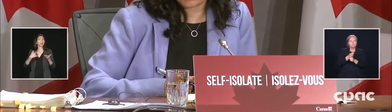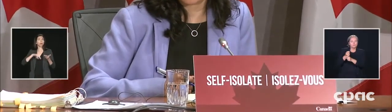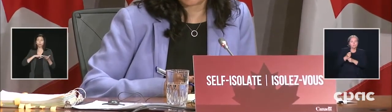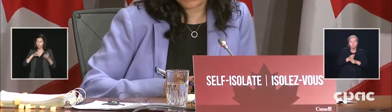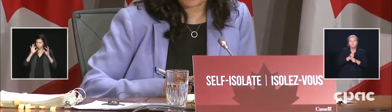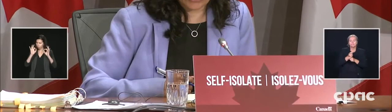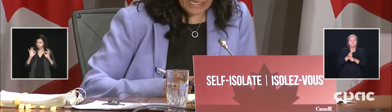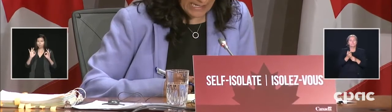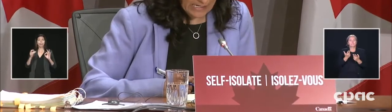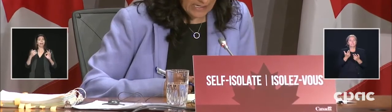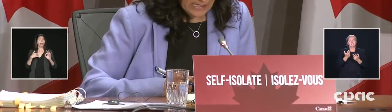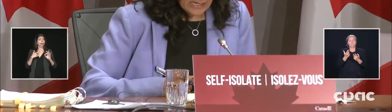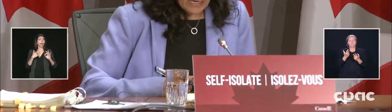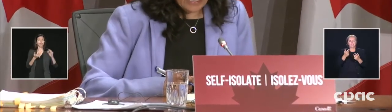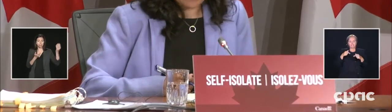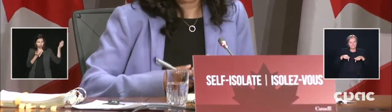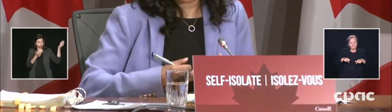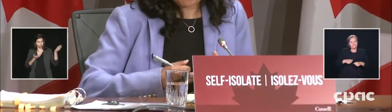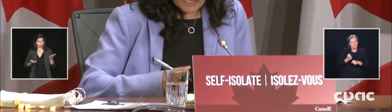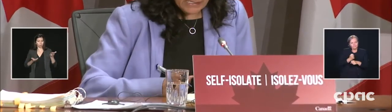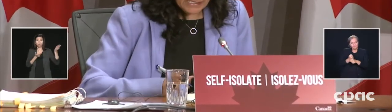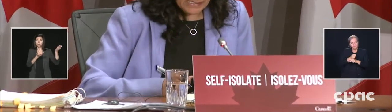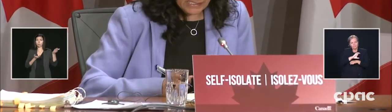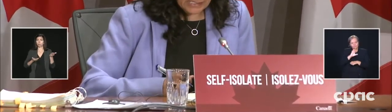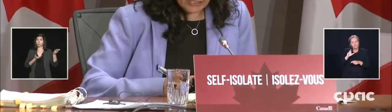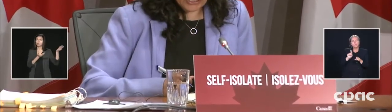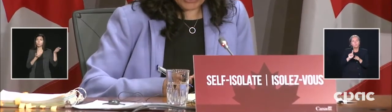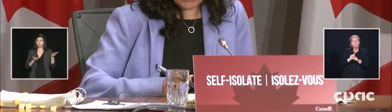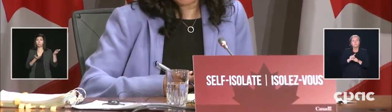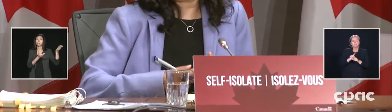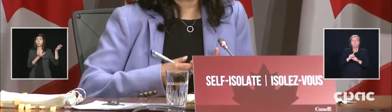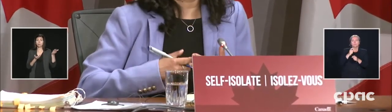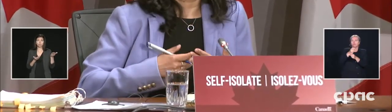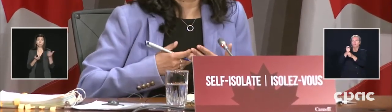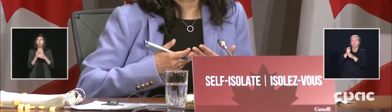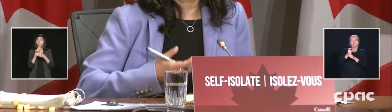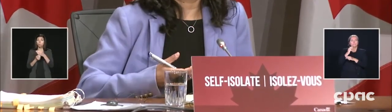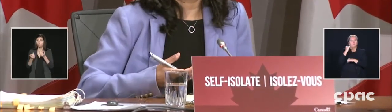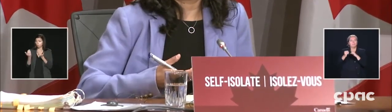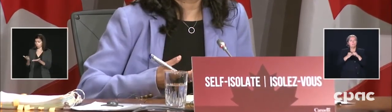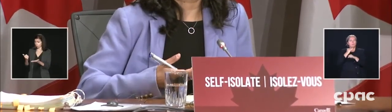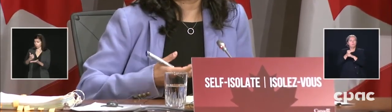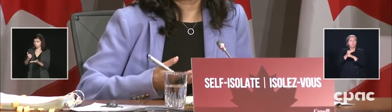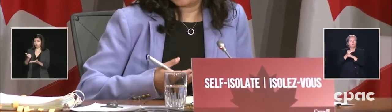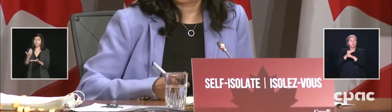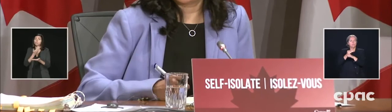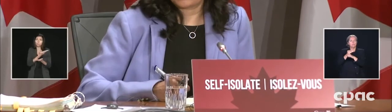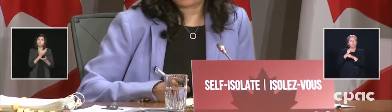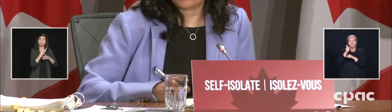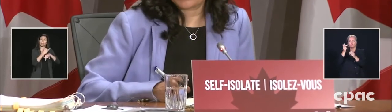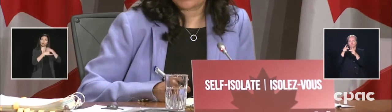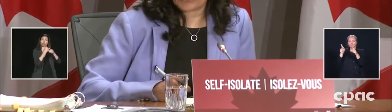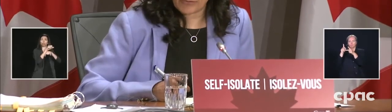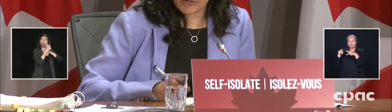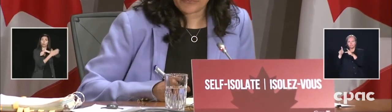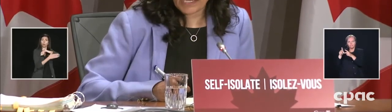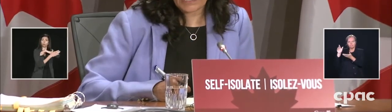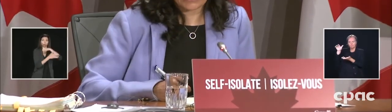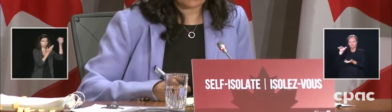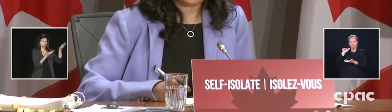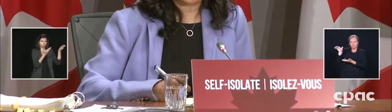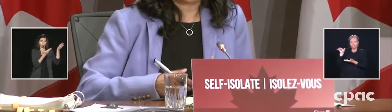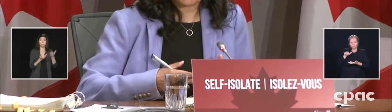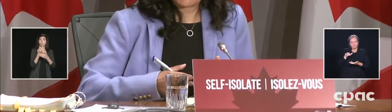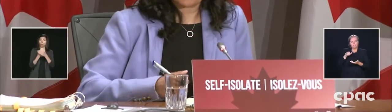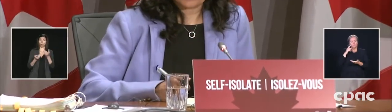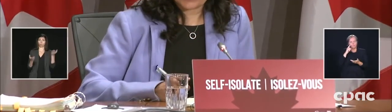domestiques et internationales pour maintenir le chaîne d'approvisionnement.